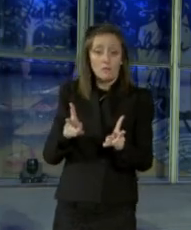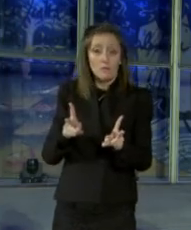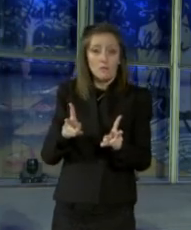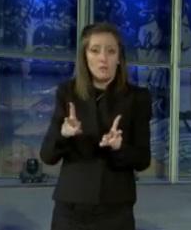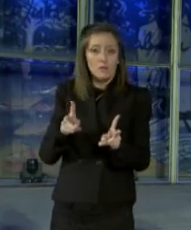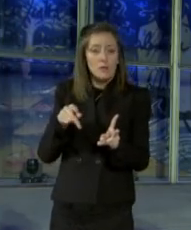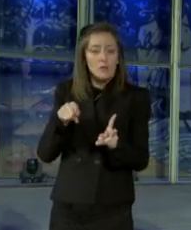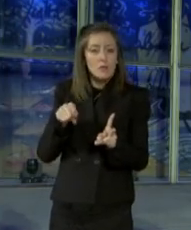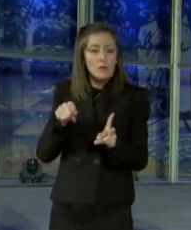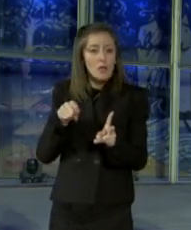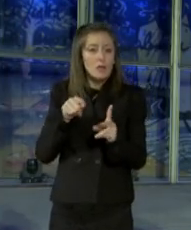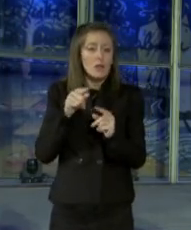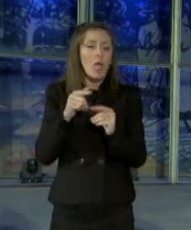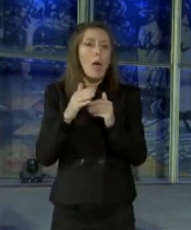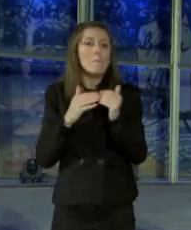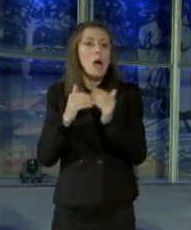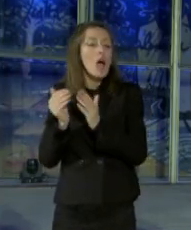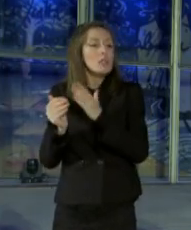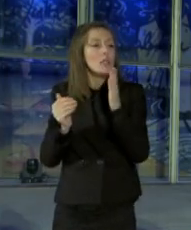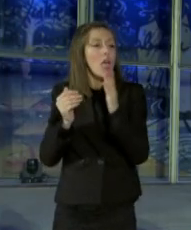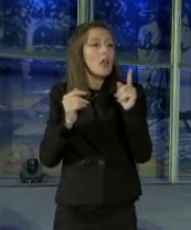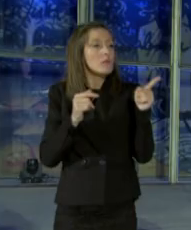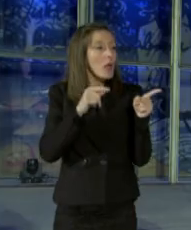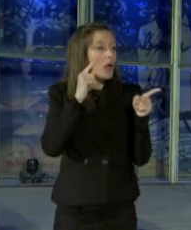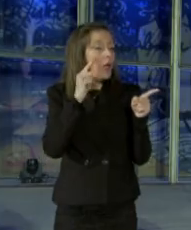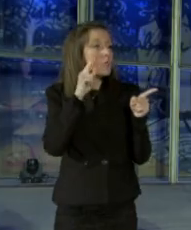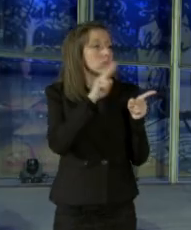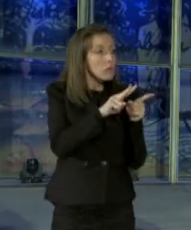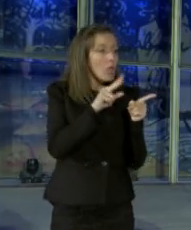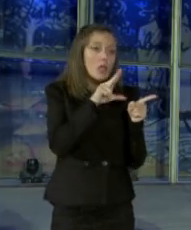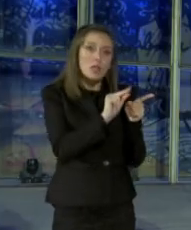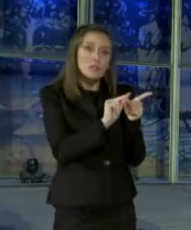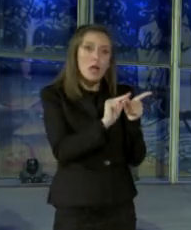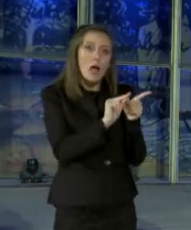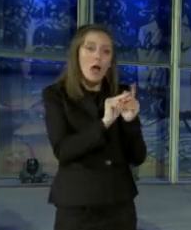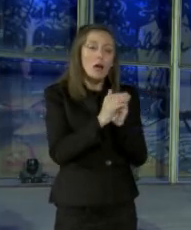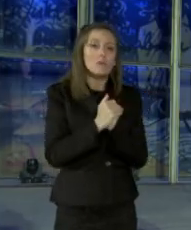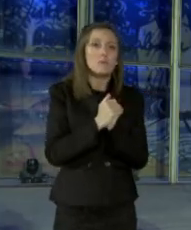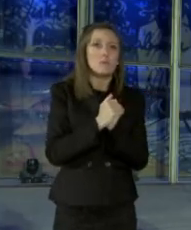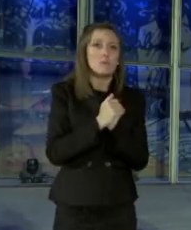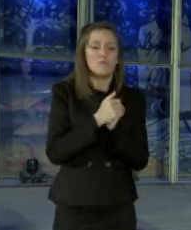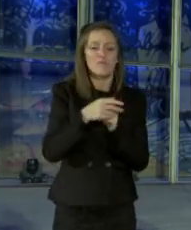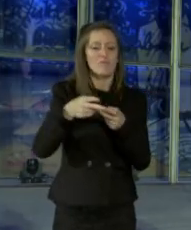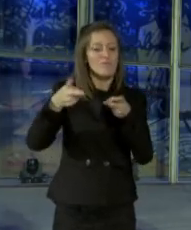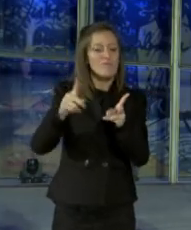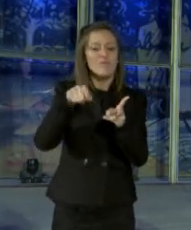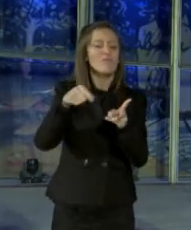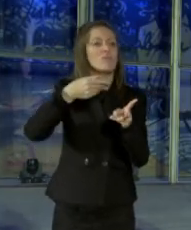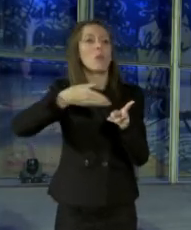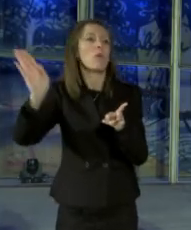indicandomi con la mano sinistra e con lo sguardo la sedia a rotelle mi disse porta là fuori